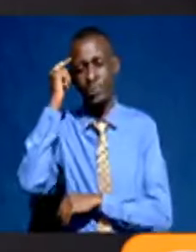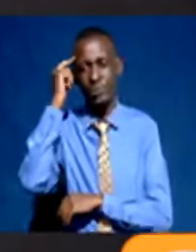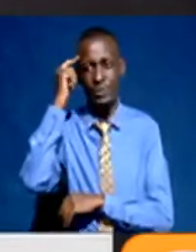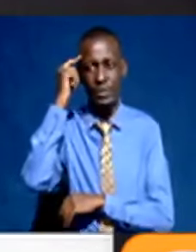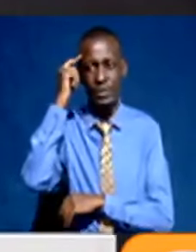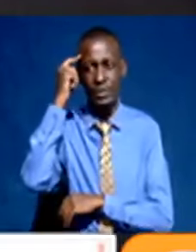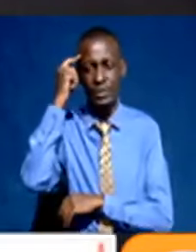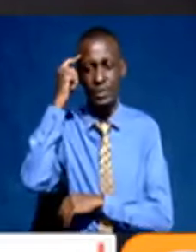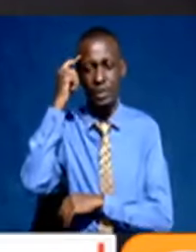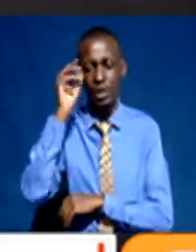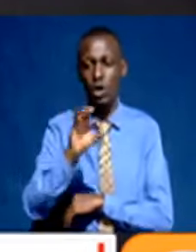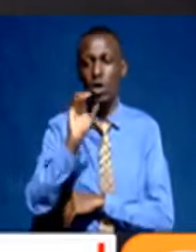rift between Jaramogi and Mzee Kenyatta. Mzee Kenyatta was respected by Jaramogi,